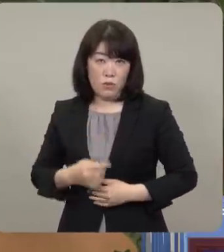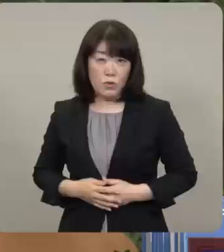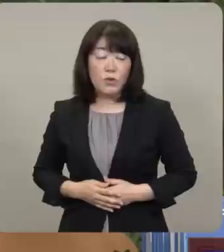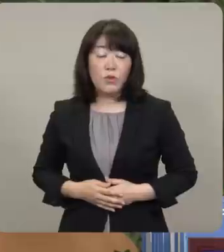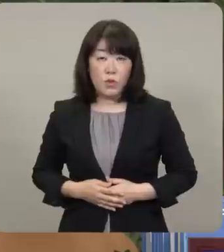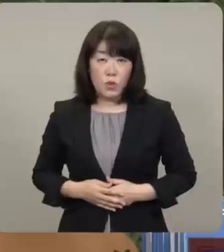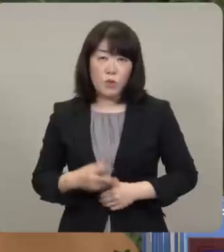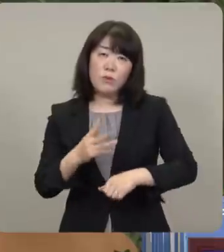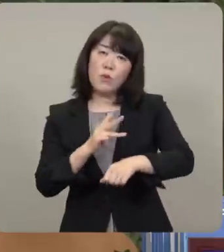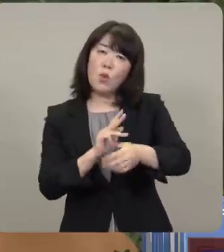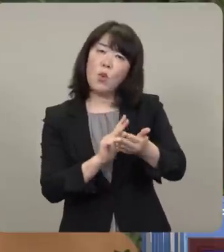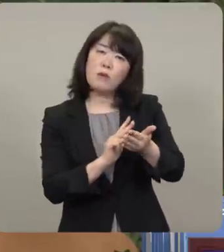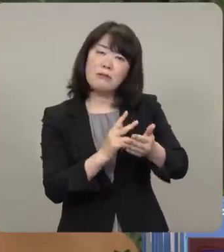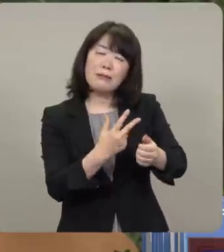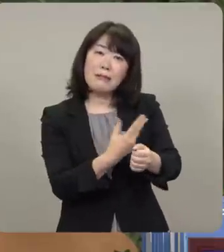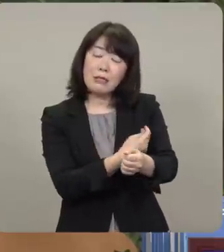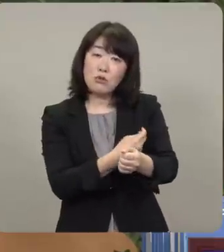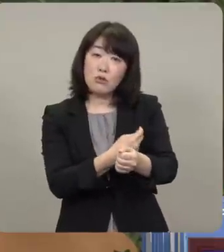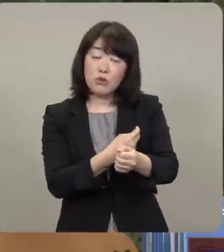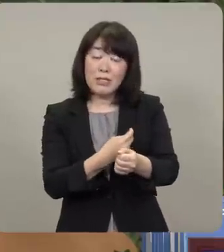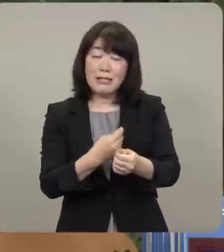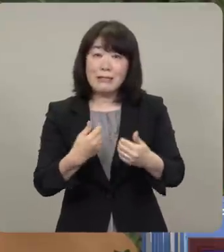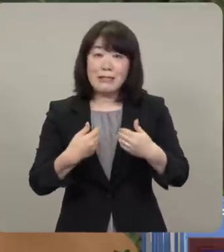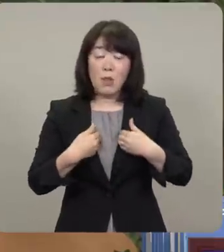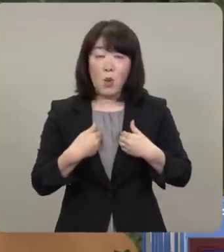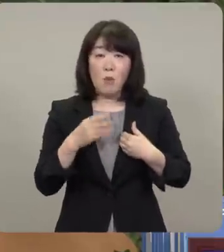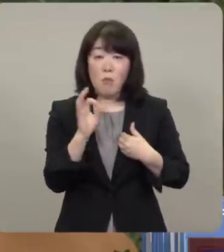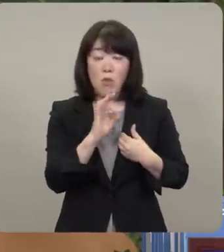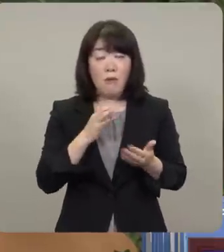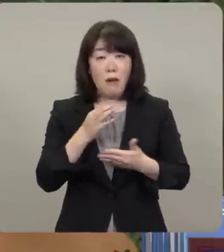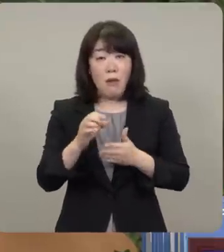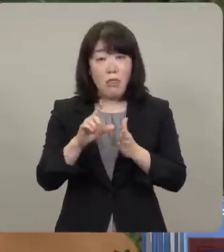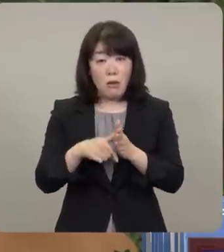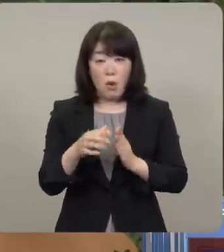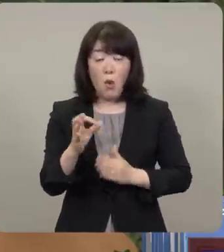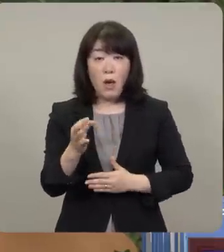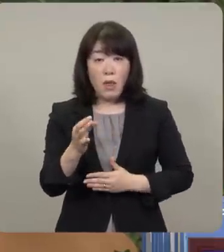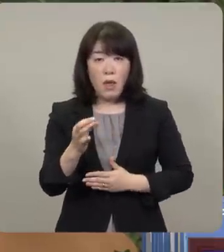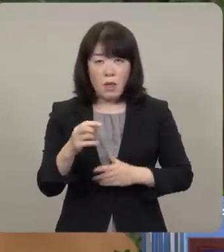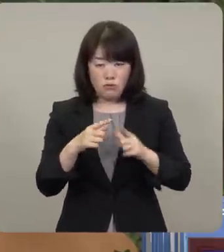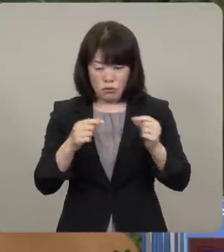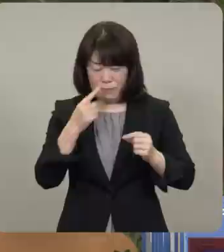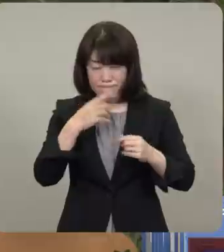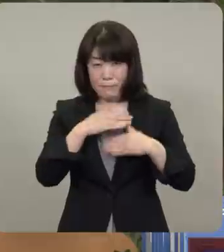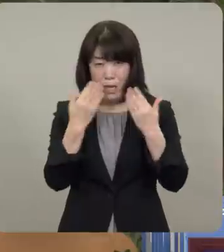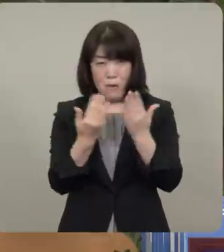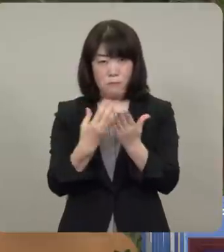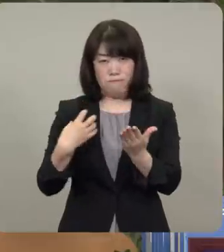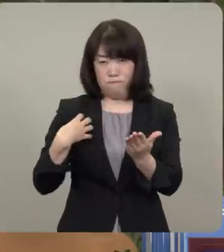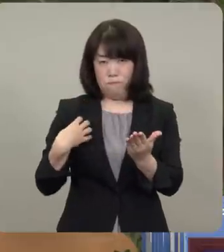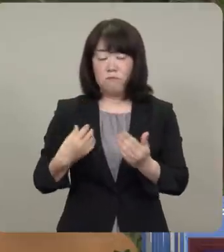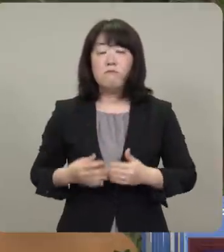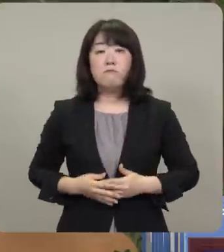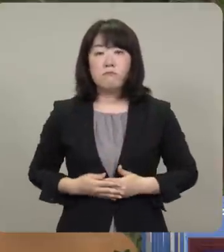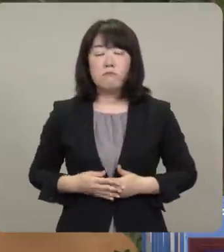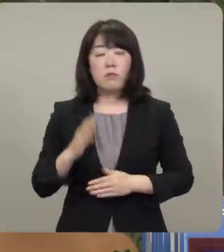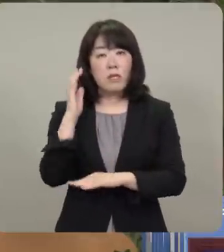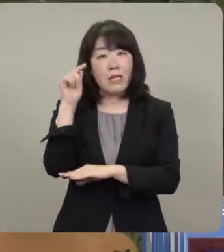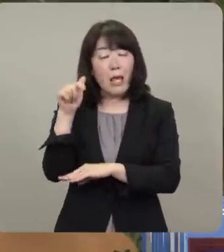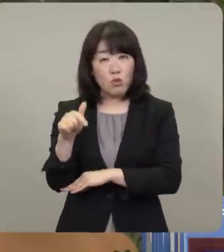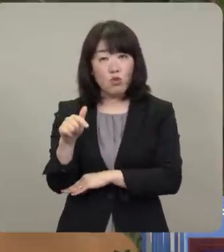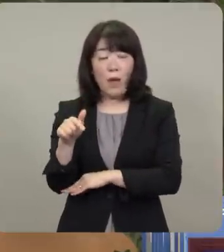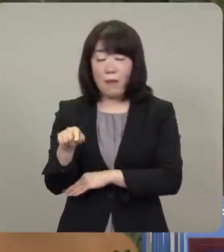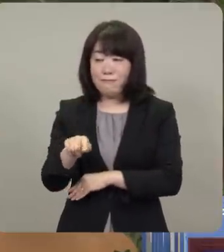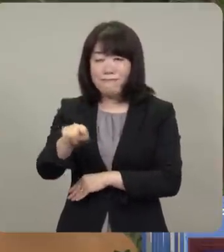接種に必要な経費は全額国が負担いたします政府としては自治体と連携